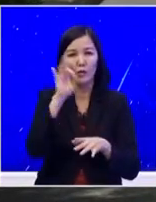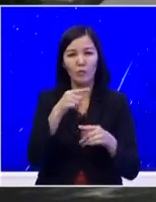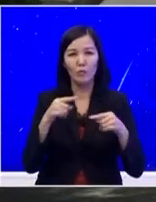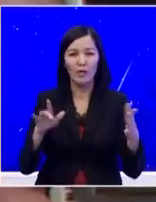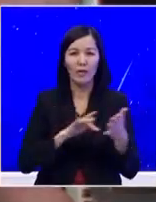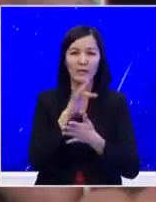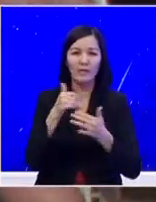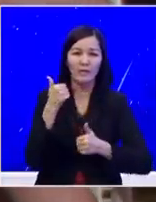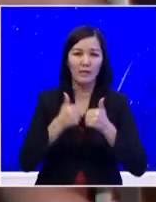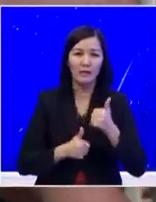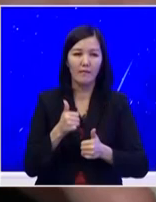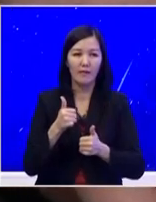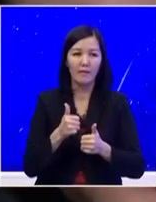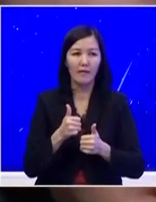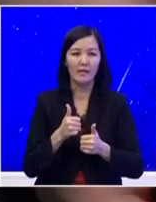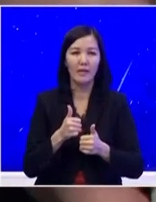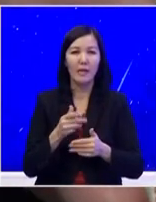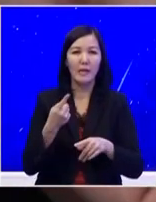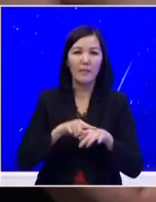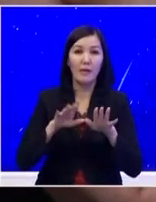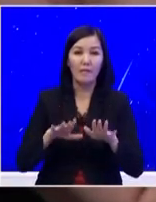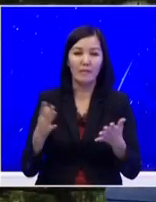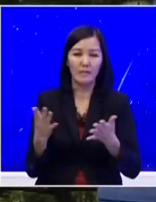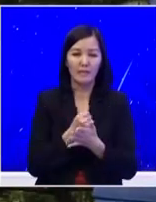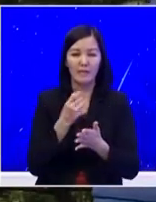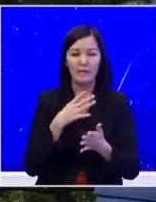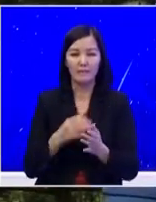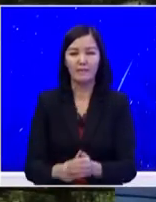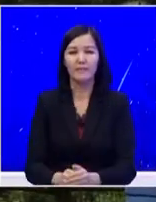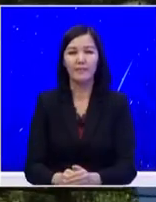городских соревнований. Отстоял титул и на этом кубке «Волонтер Кап».